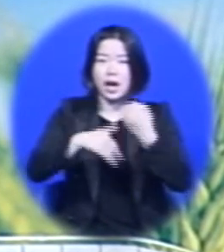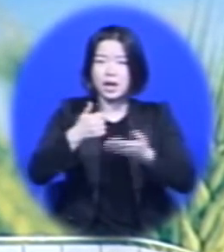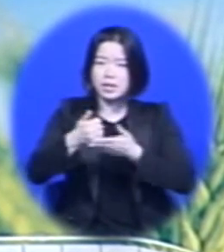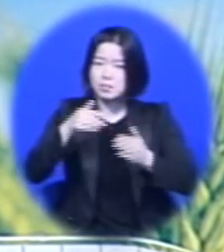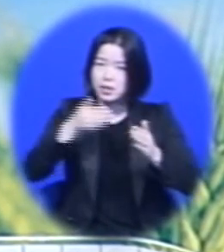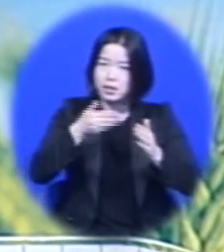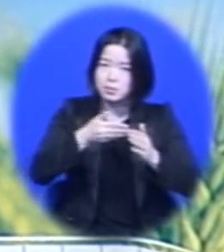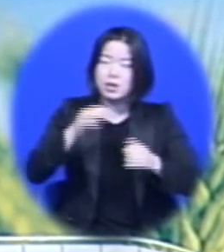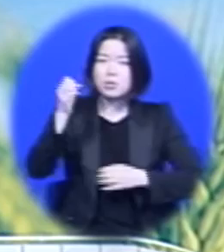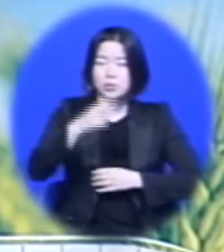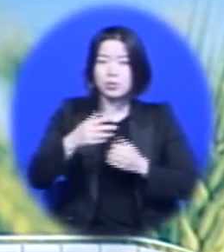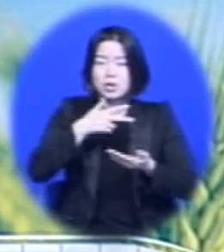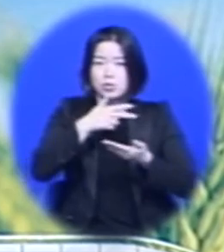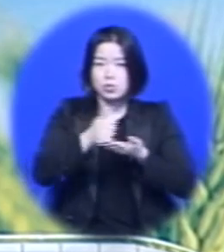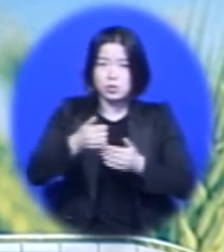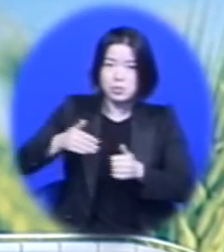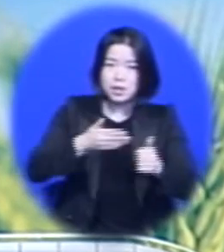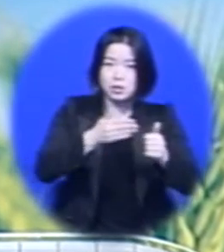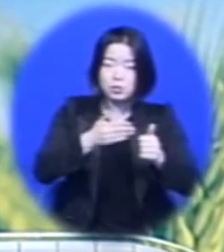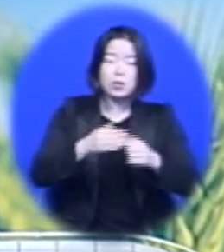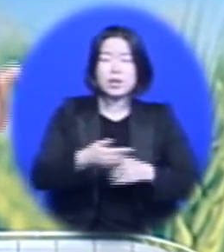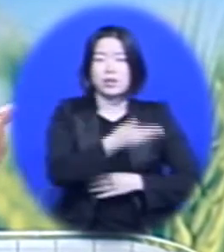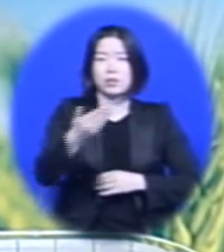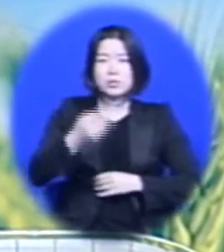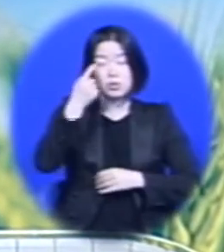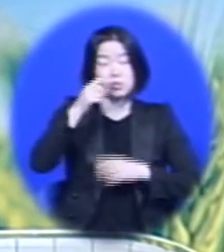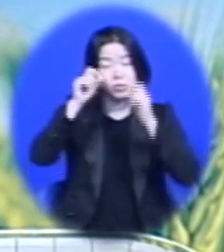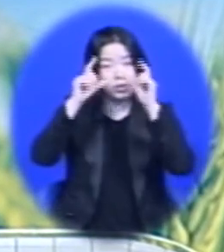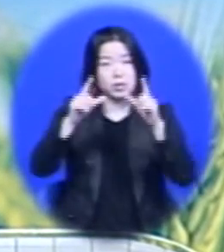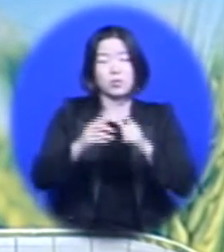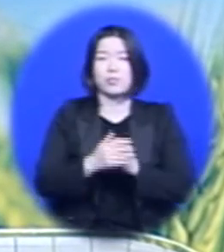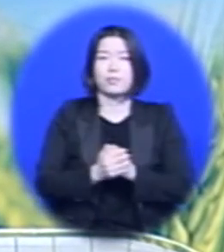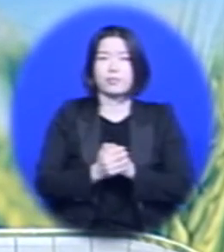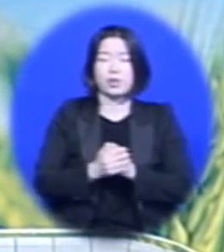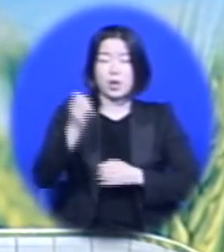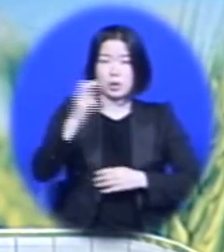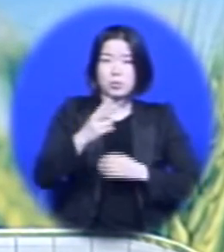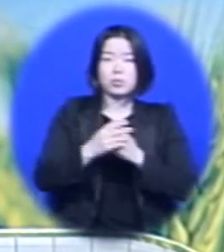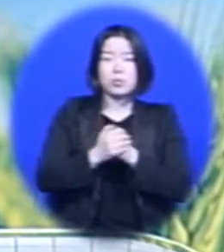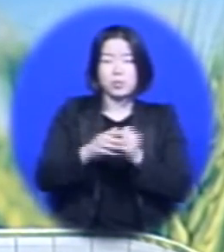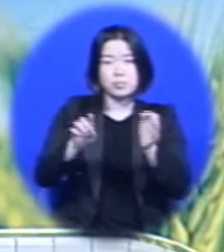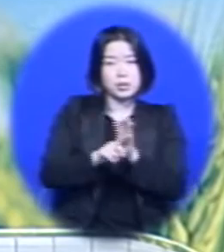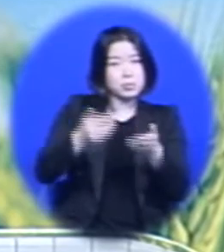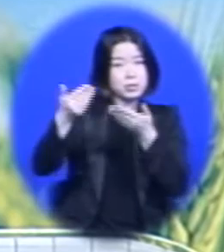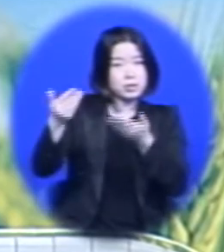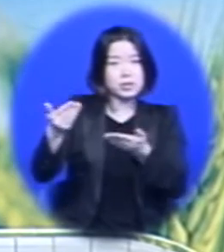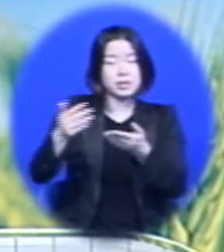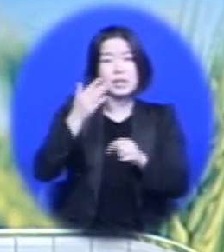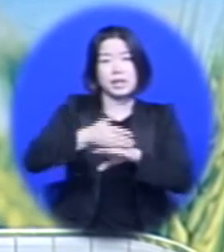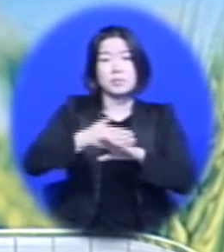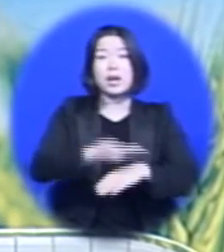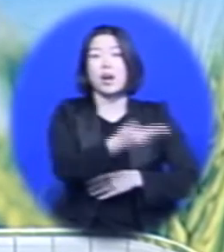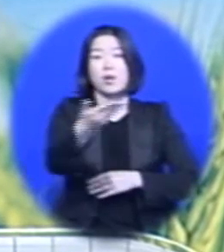간섭하심과 주님의 인도하심을 여러분들이 바라보는 눈이 뜨이고 그래서 믿음으로 올려드리는 감사가 여러분들에게